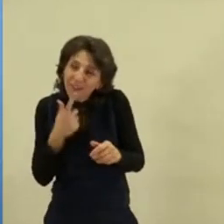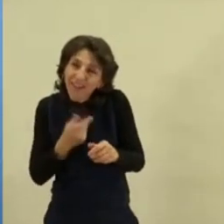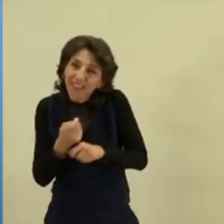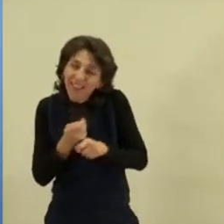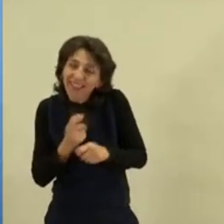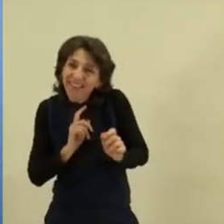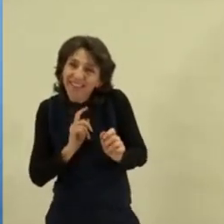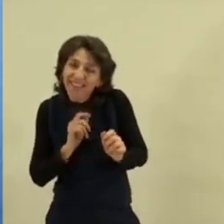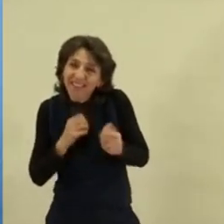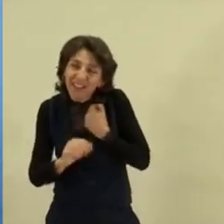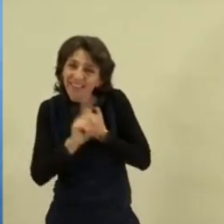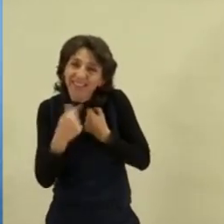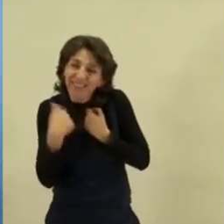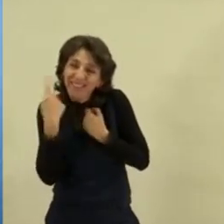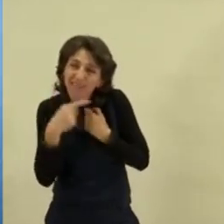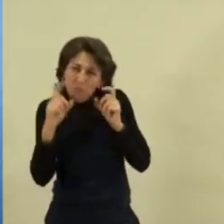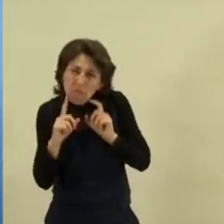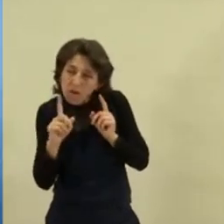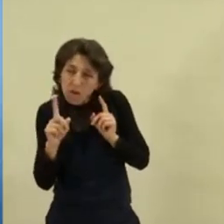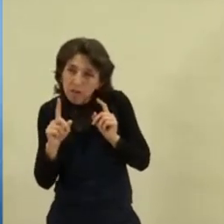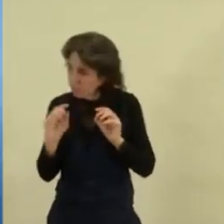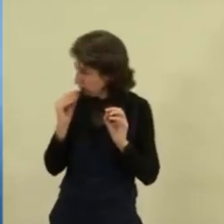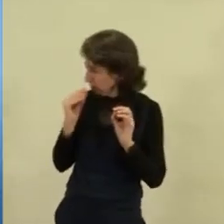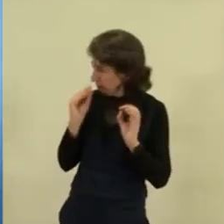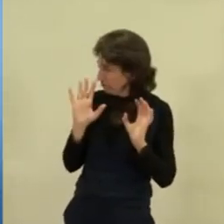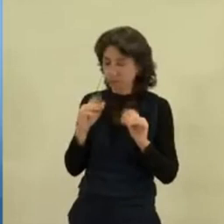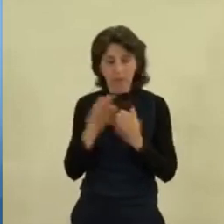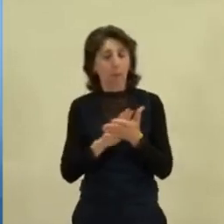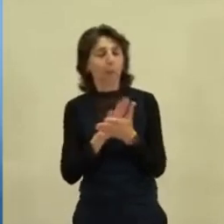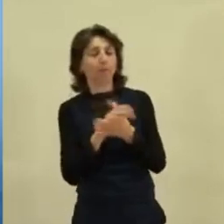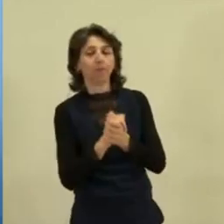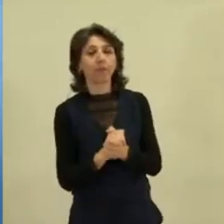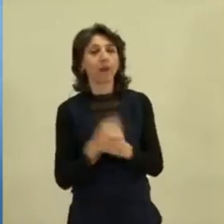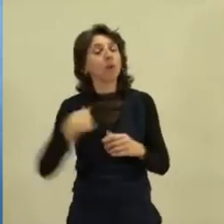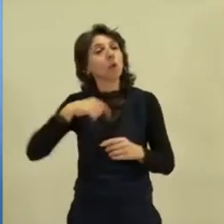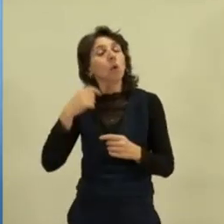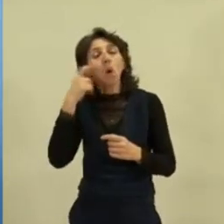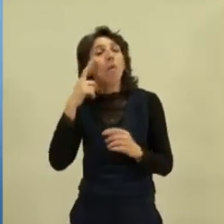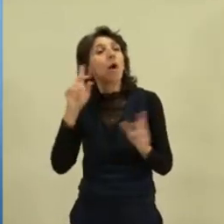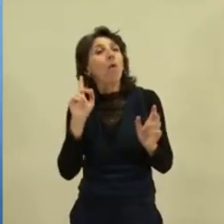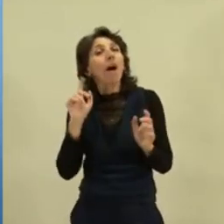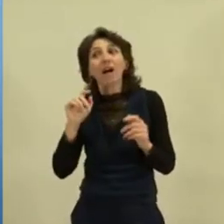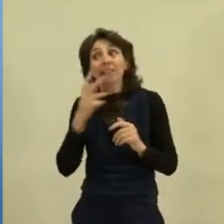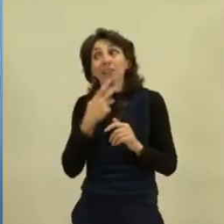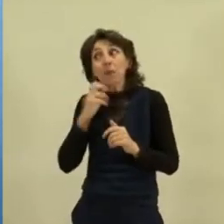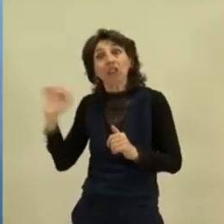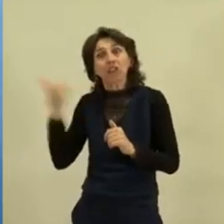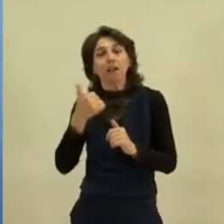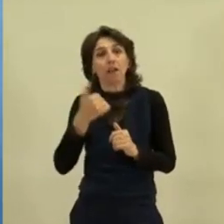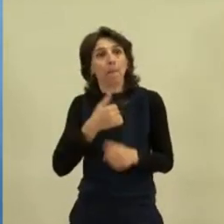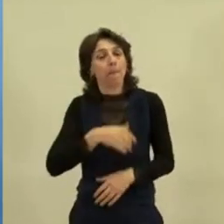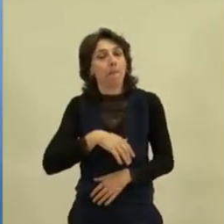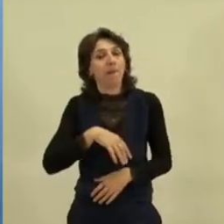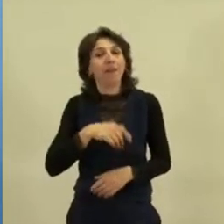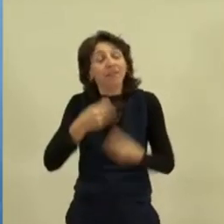bon, d'accord, excusez-moi. Et on voit bien que chaque citoyen subit et se prend en pleine tête l'inflation. Ça vous